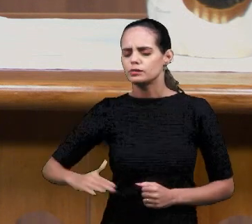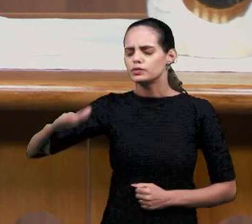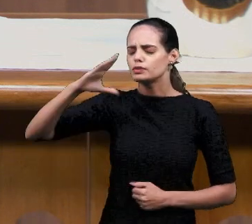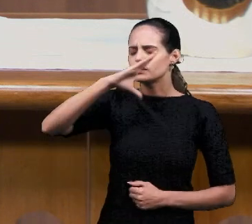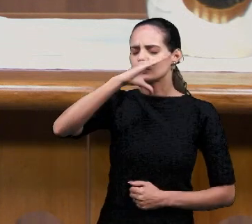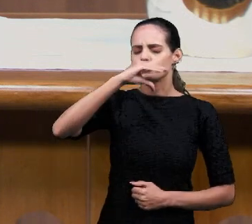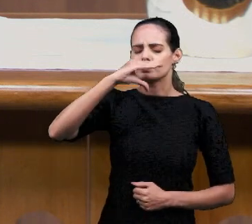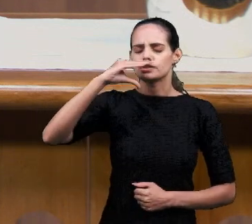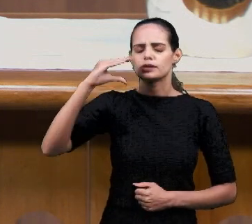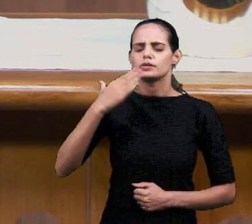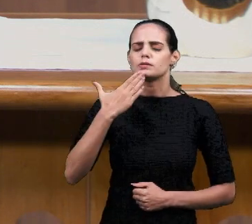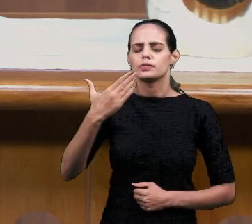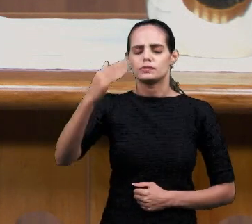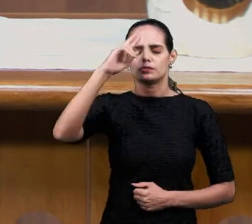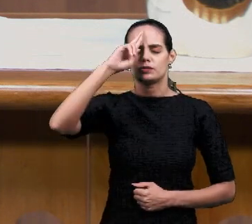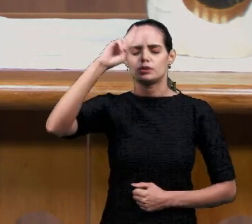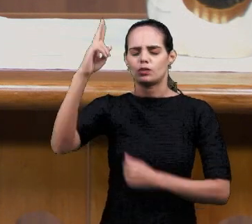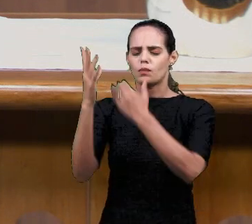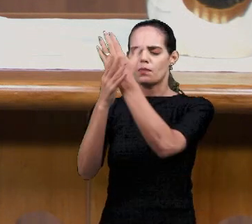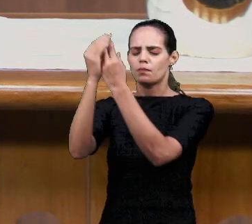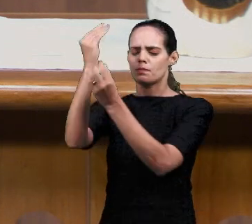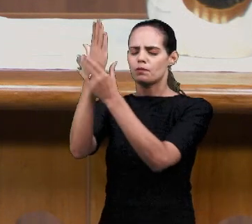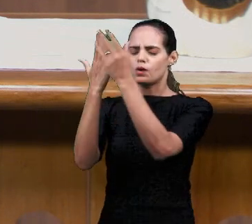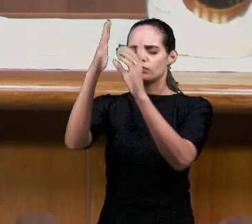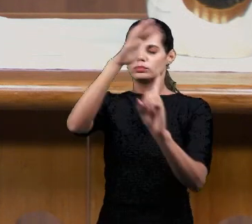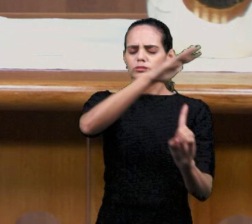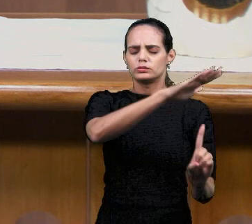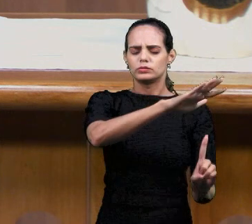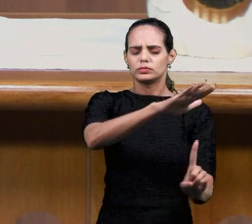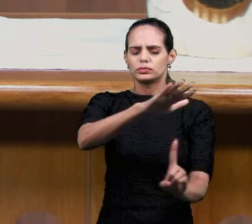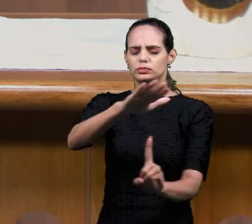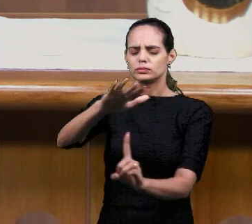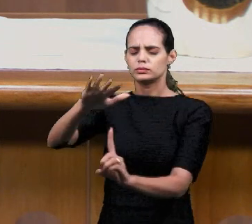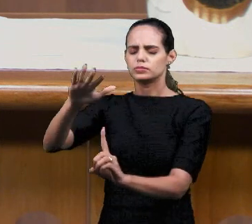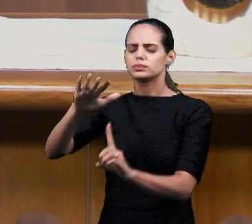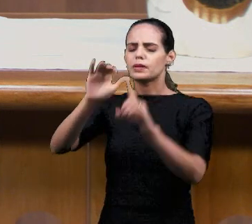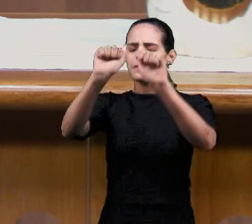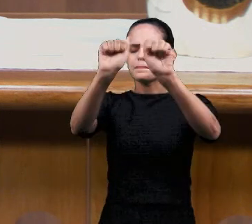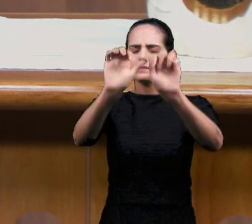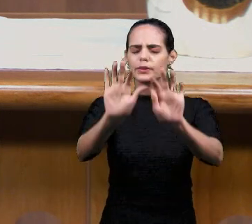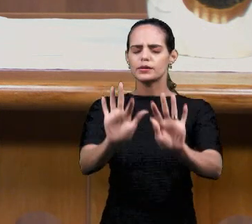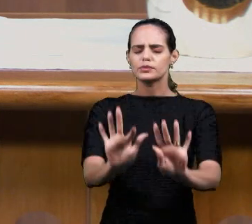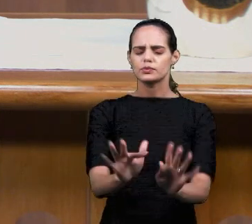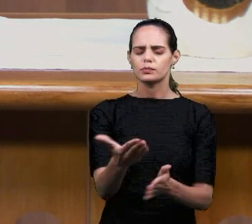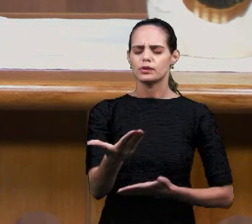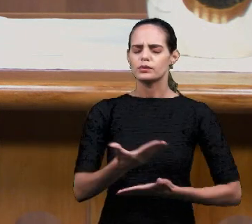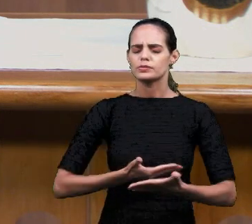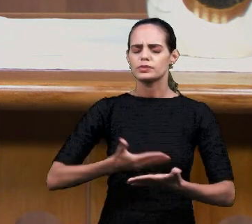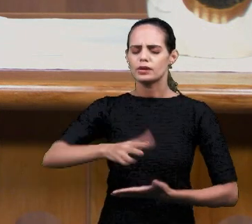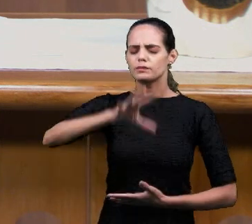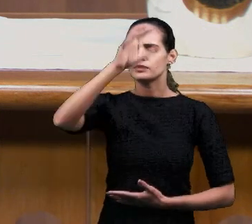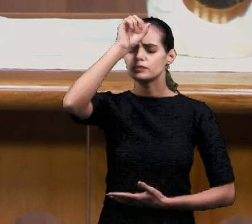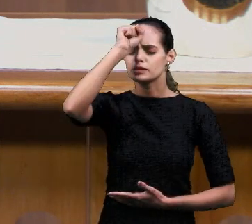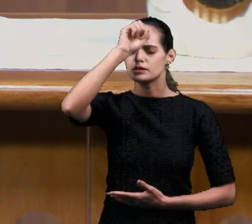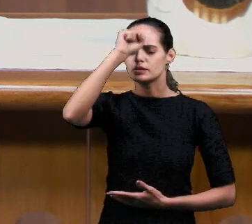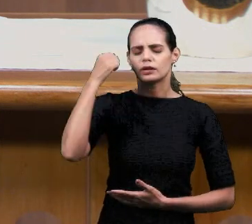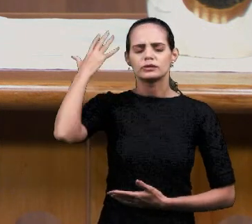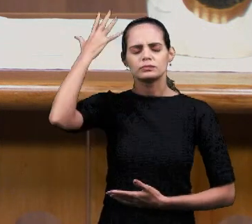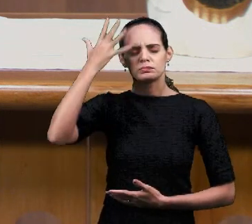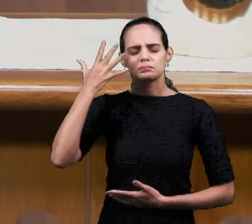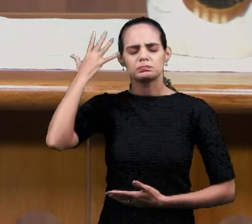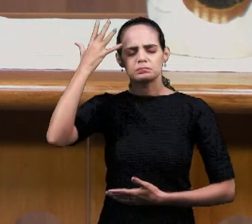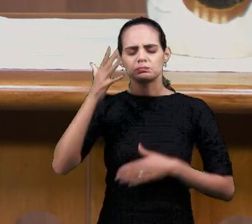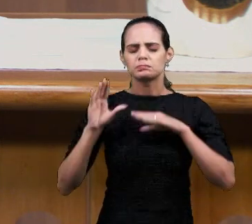demandons, Seigneur, que ta main soit étendue pour bénir tes enfants dans l'apprentissage de ta parole, dans